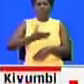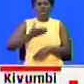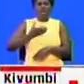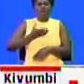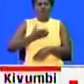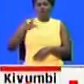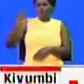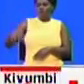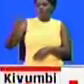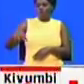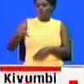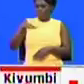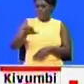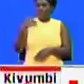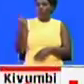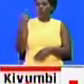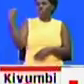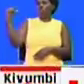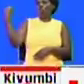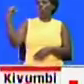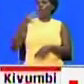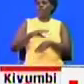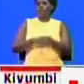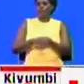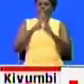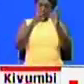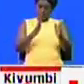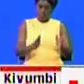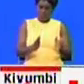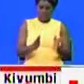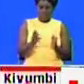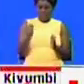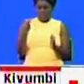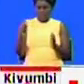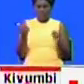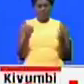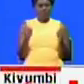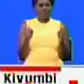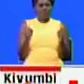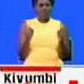championships in Congo, with Nick being the only gold medalist. Robinson Okenye, KTN Sports.